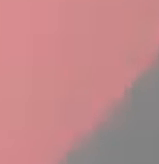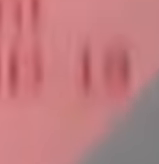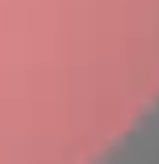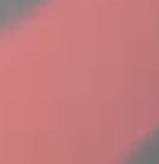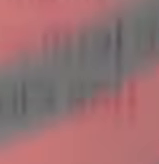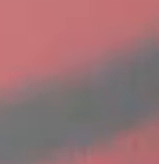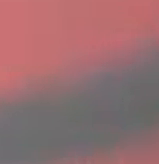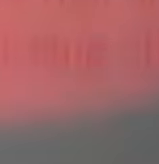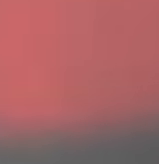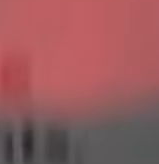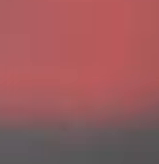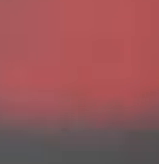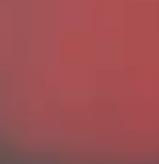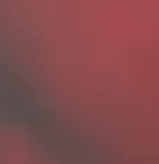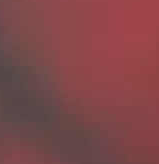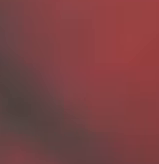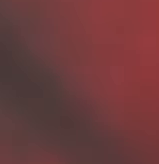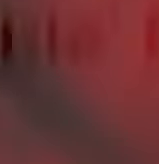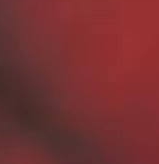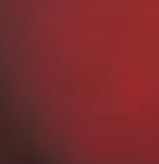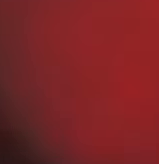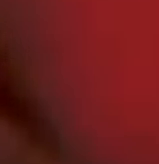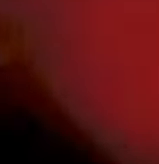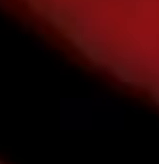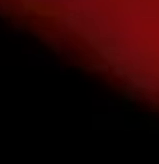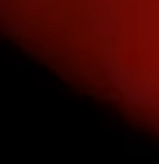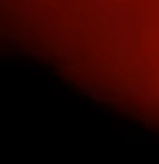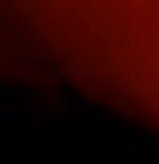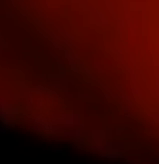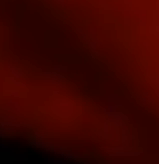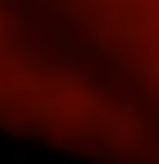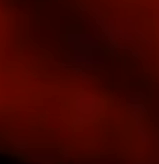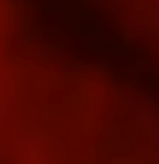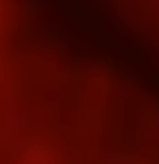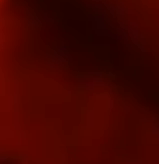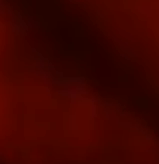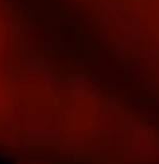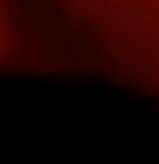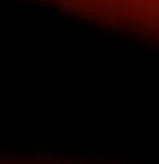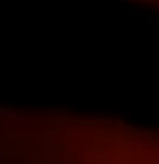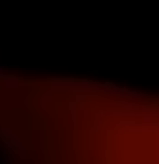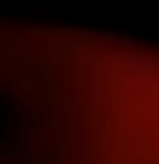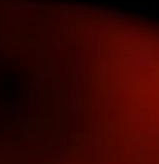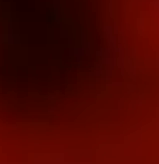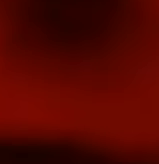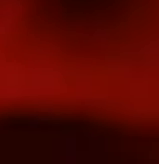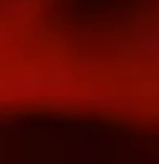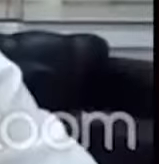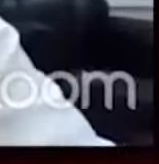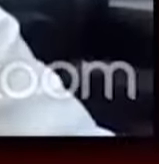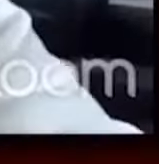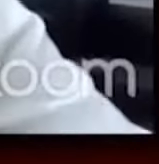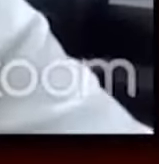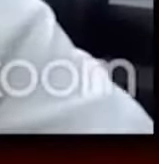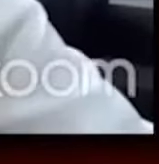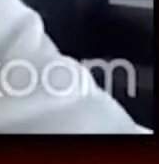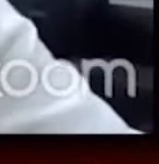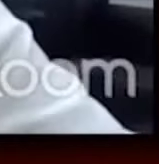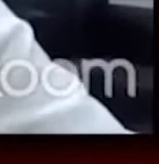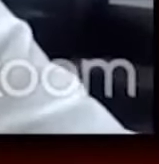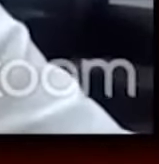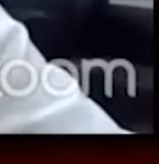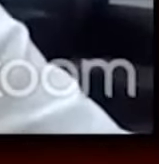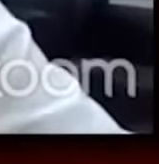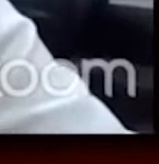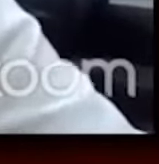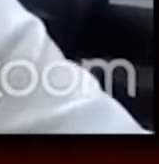Sa paglabas ng kanilang report, tila hindi magkanda o gaga ang mga nasitang ahensya. Winarap na ninyo